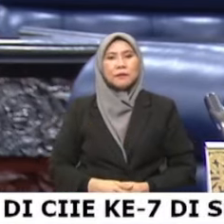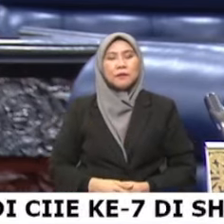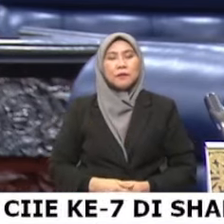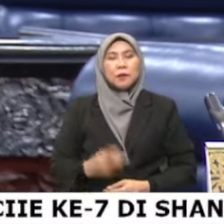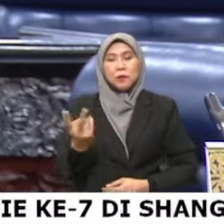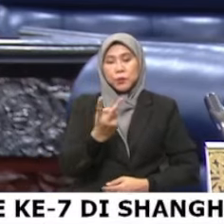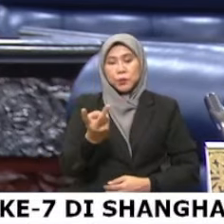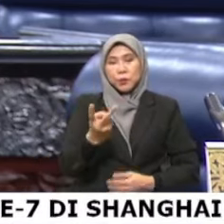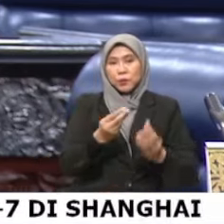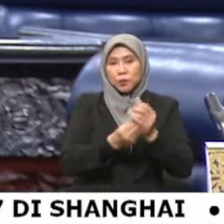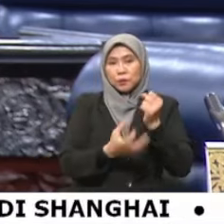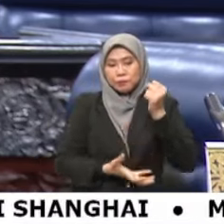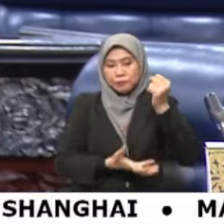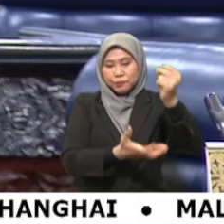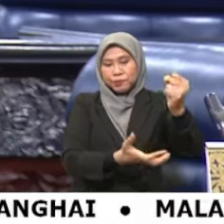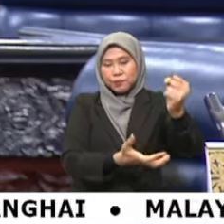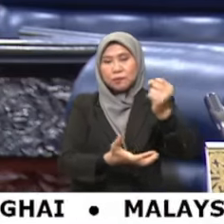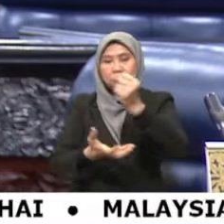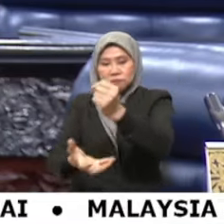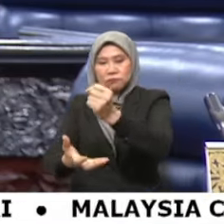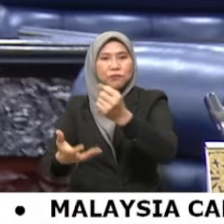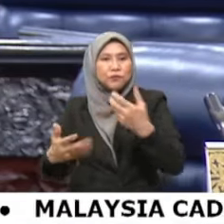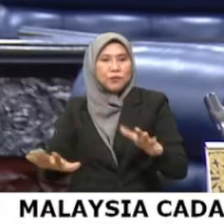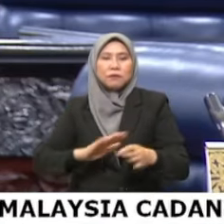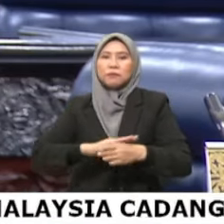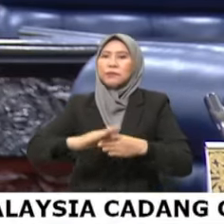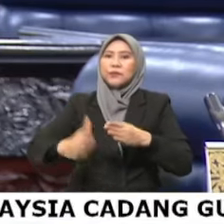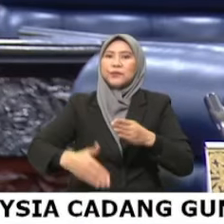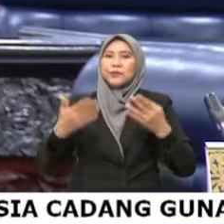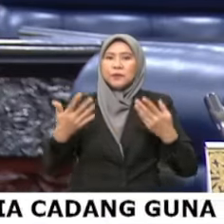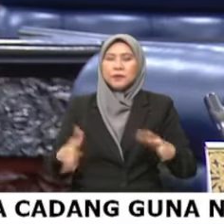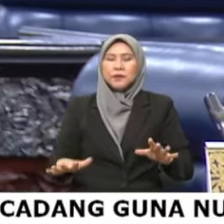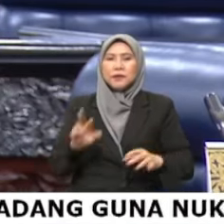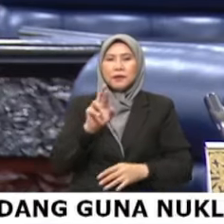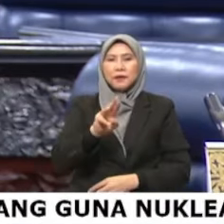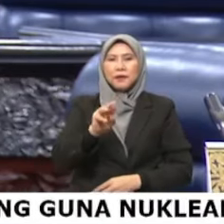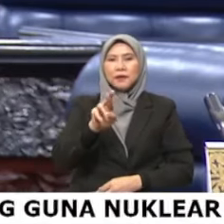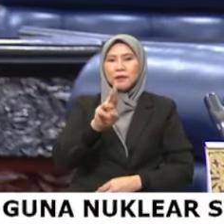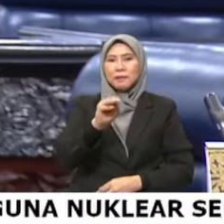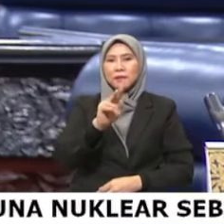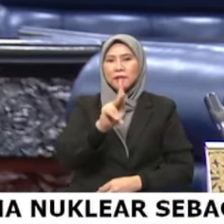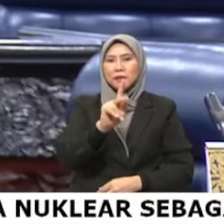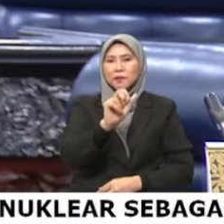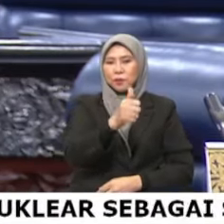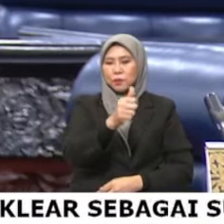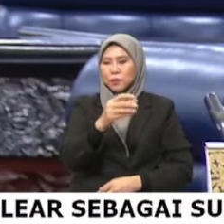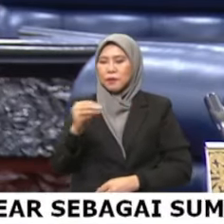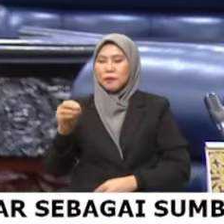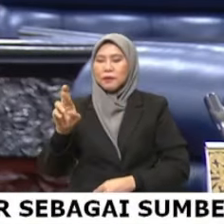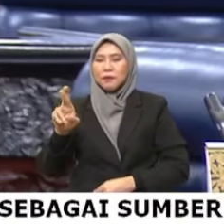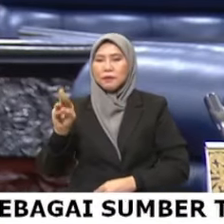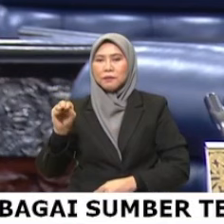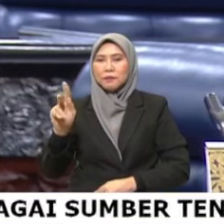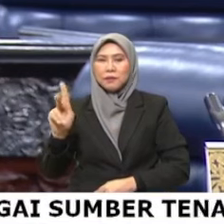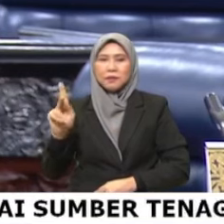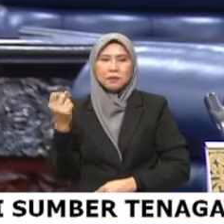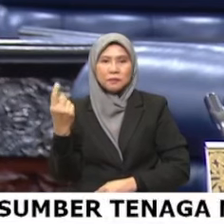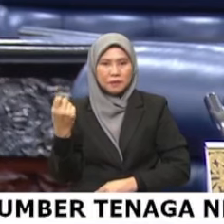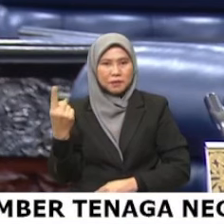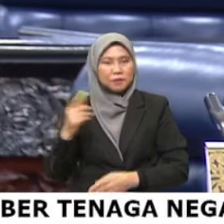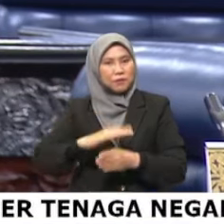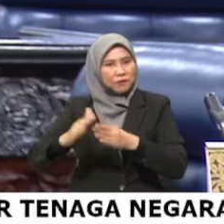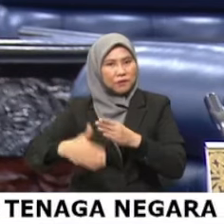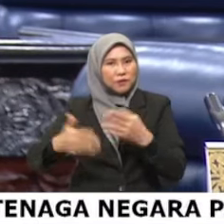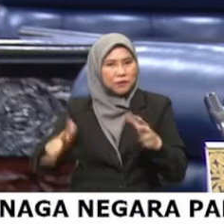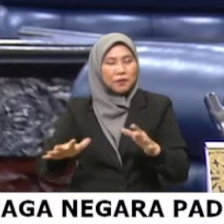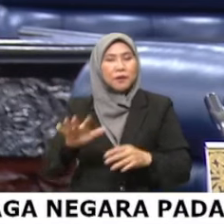Kedua-dua dana ini telah berakhir dengan selesainya RMK ke-10 dan RMK ke-11, dan